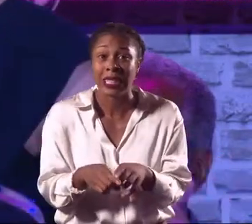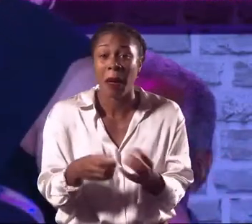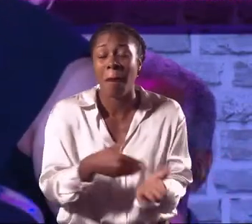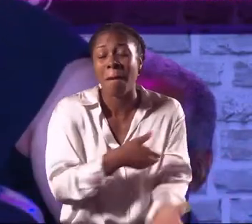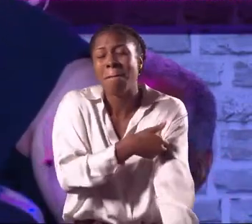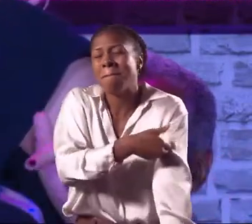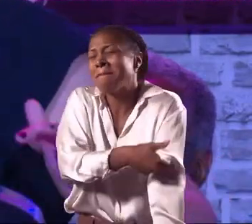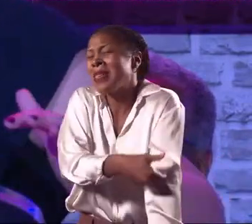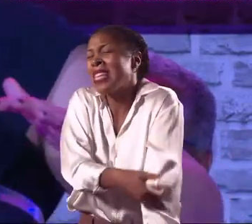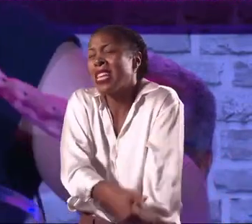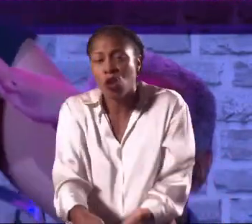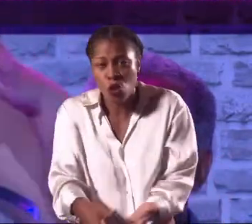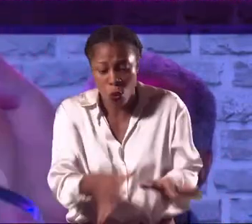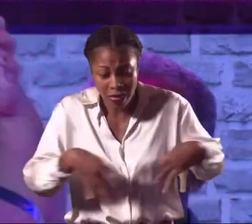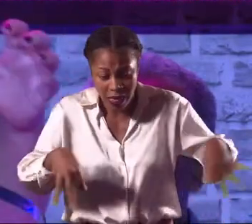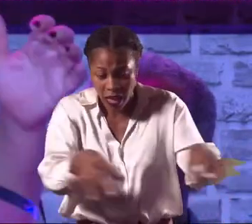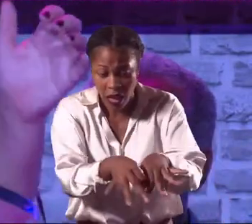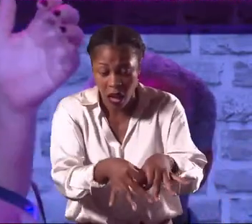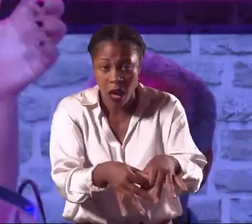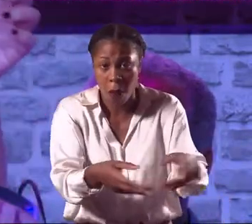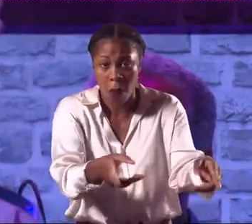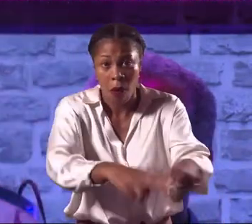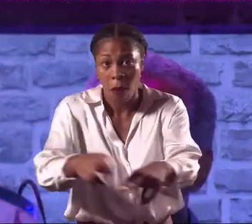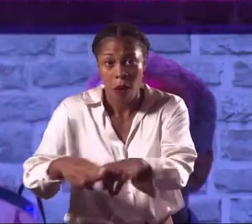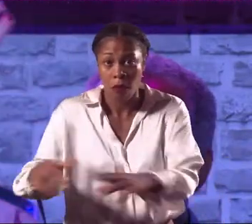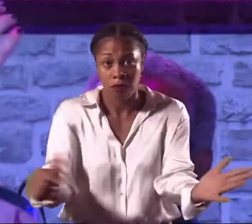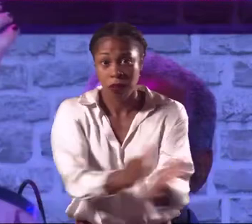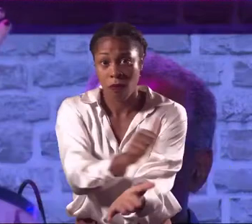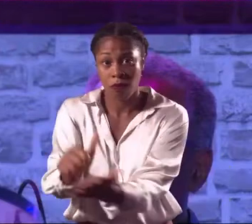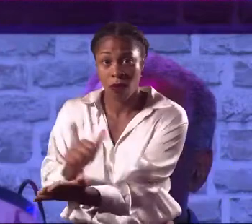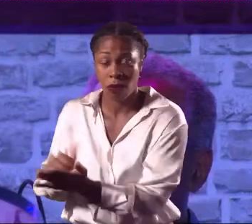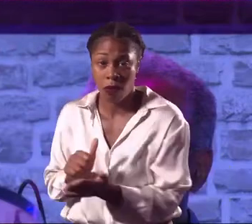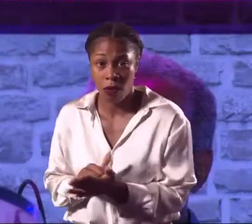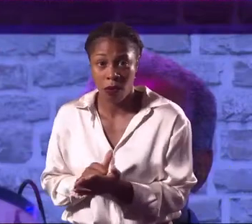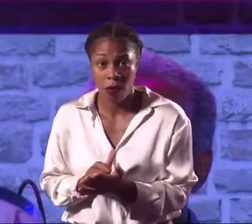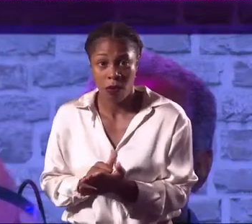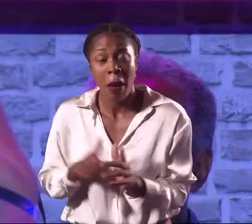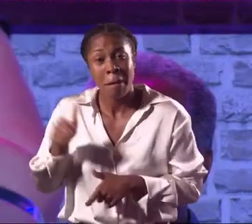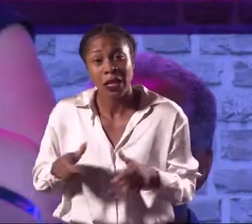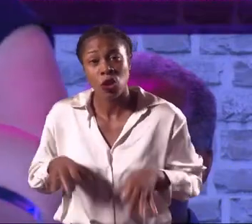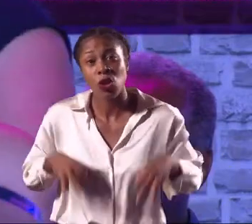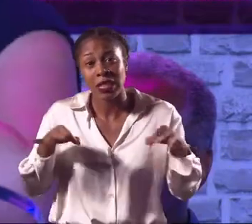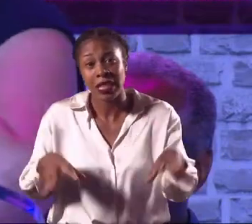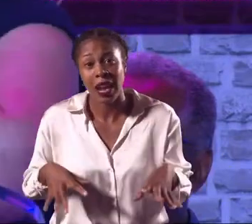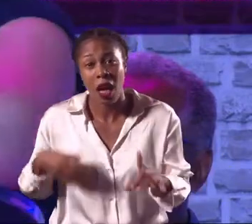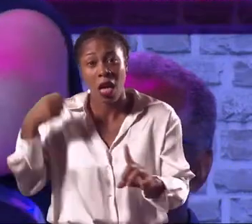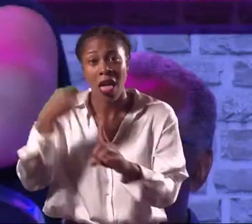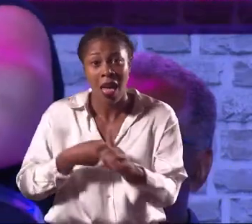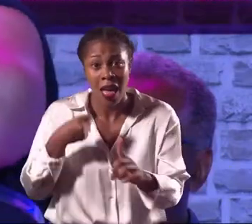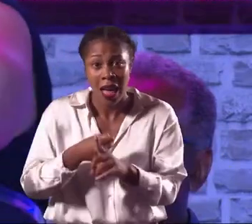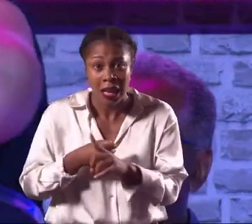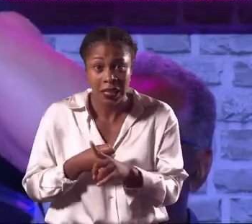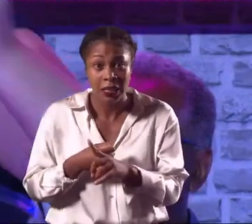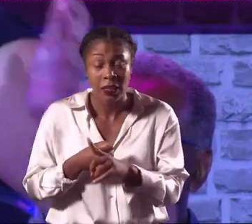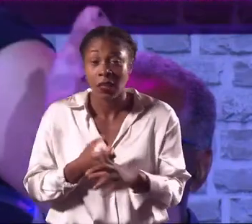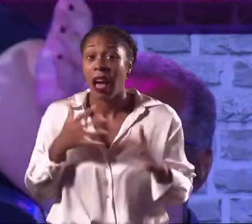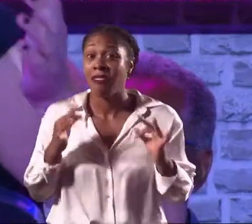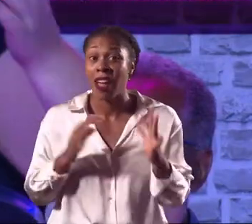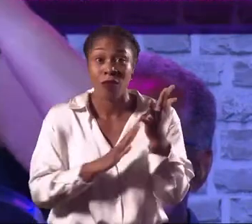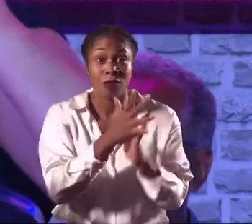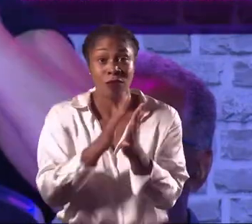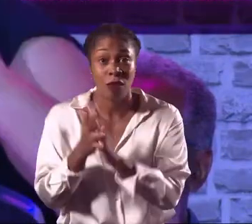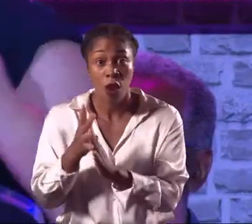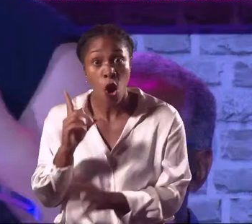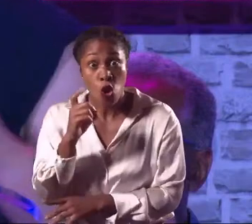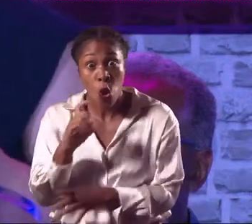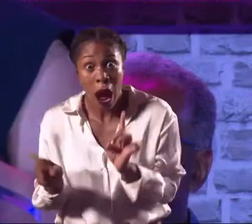détruits par ces méga-feux. Eh bien, au moment où ils étaient en train de lutter contre les flammes et où l'eau était absolument vitale,